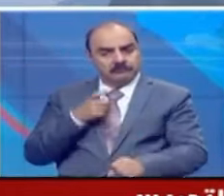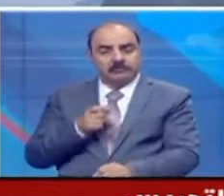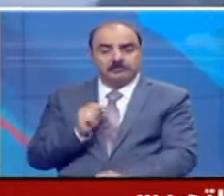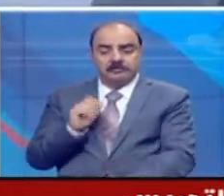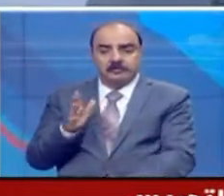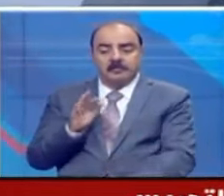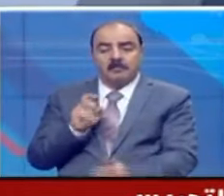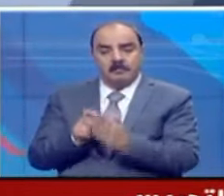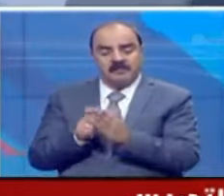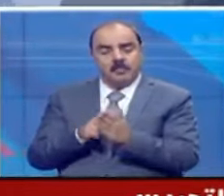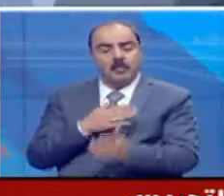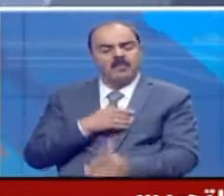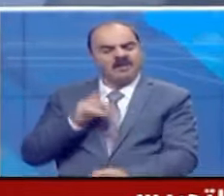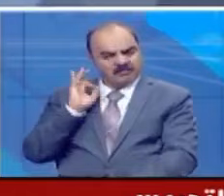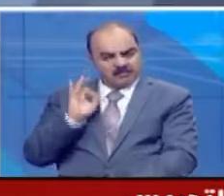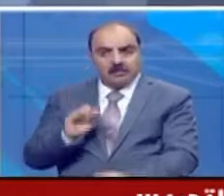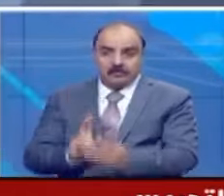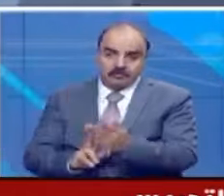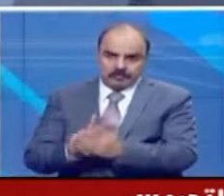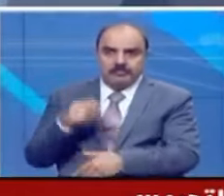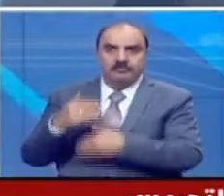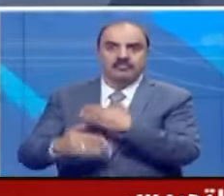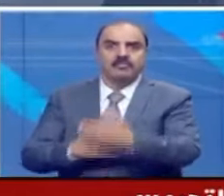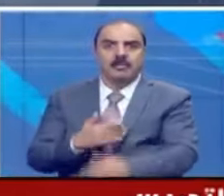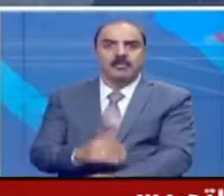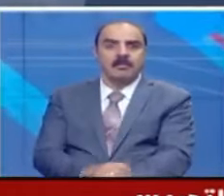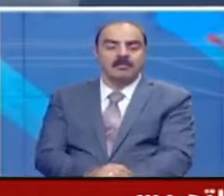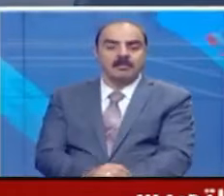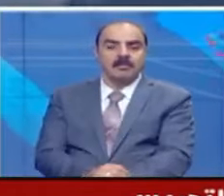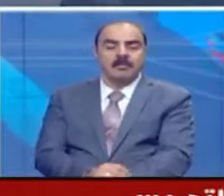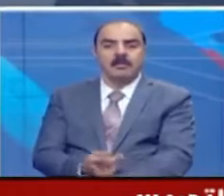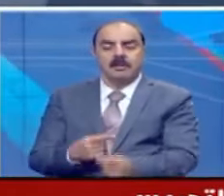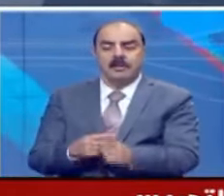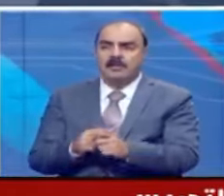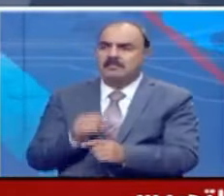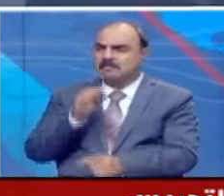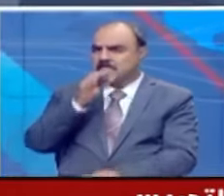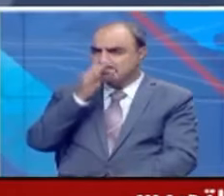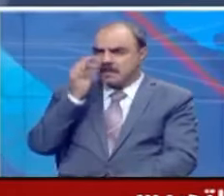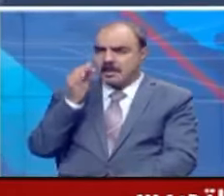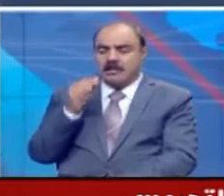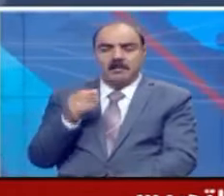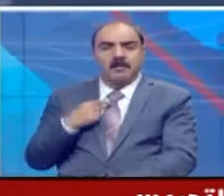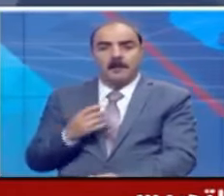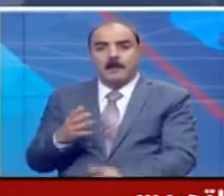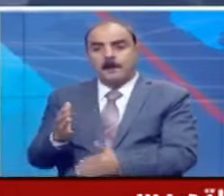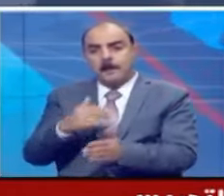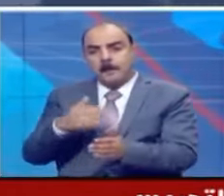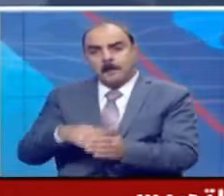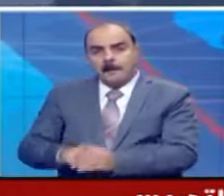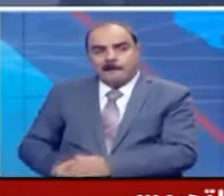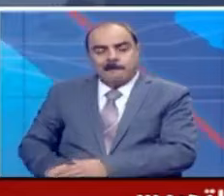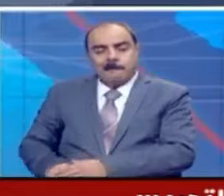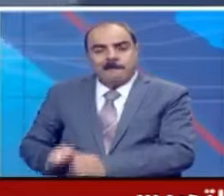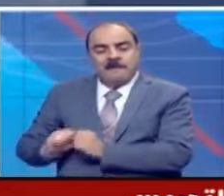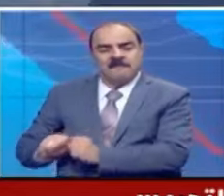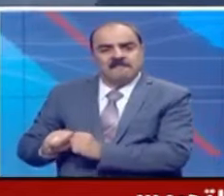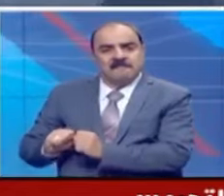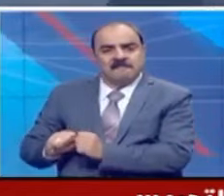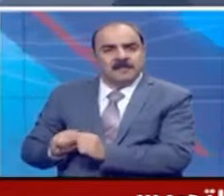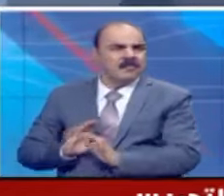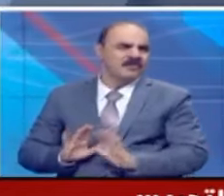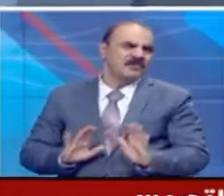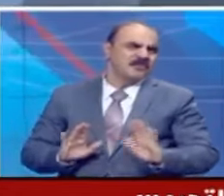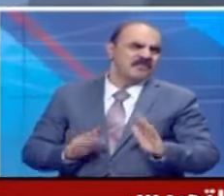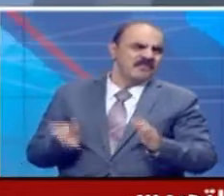من المفترض ان الحكومه تتحرك باتجاهها، وهي اجراءات مواجهه عمليات تعطيش السوق، الاحتكار للسلع، في